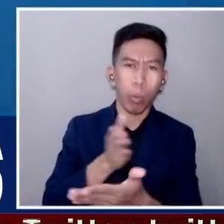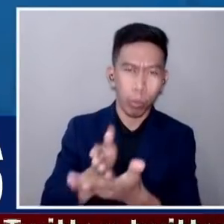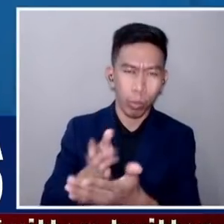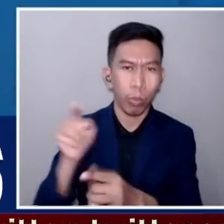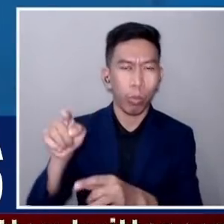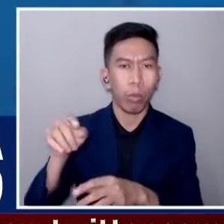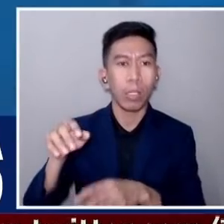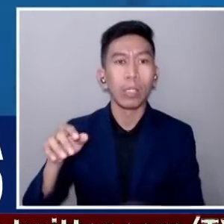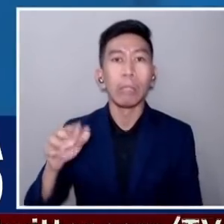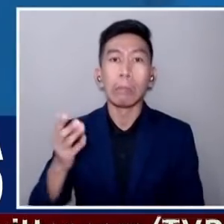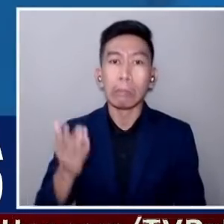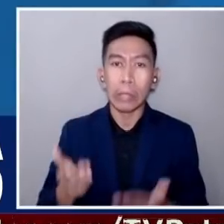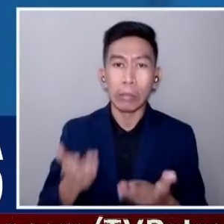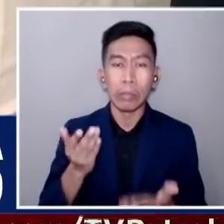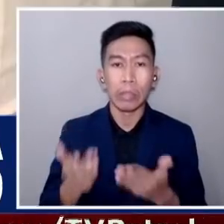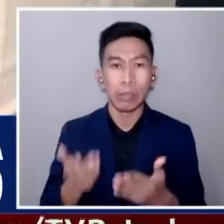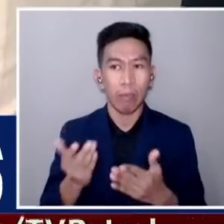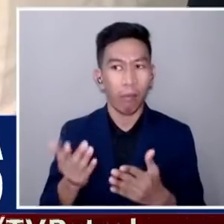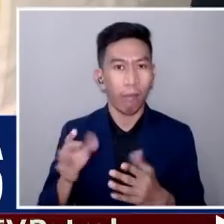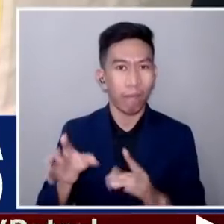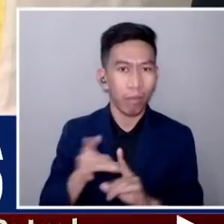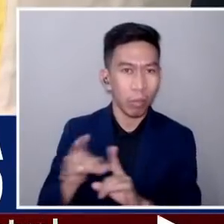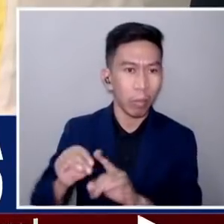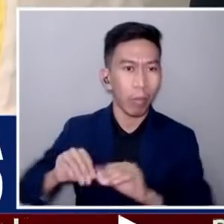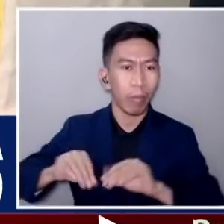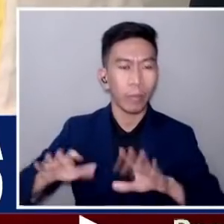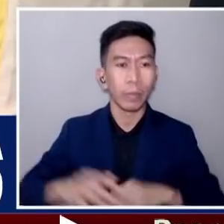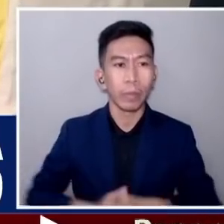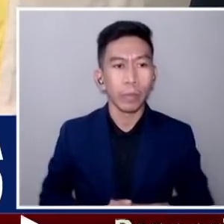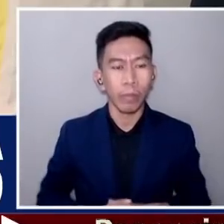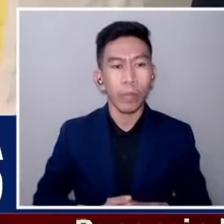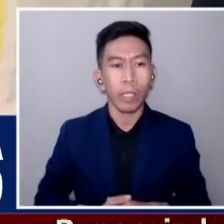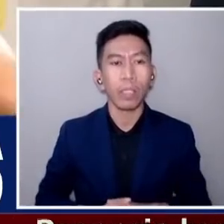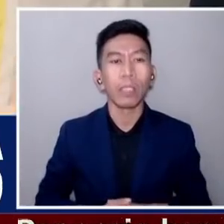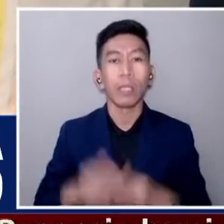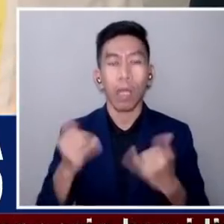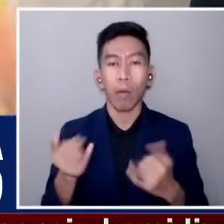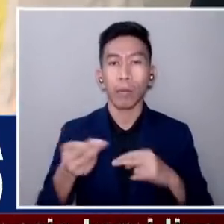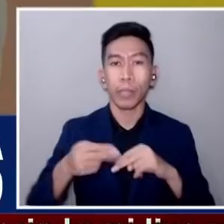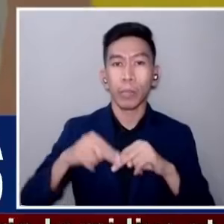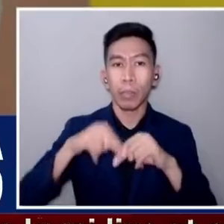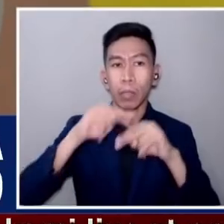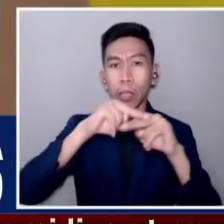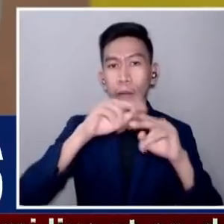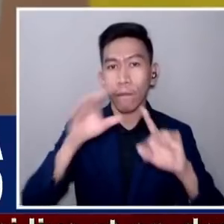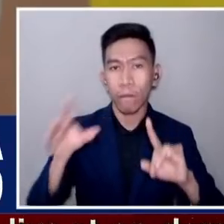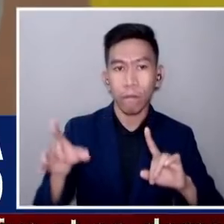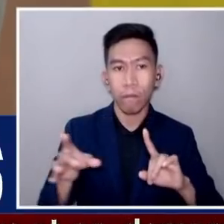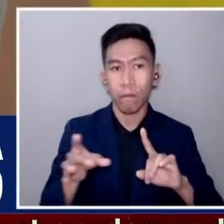nilinaw ni Vergere na may pagtaas man sa bilang ng kaso ng COVID, hindi ito maituturing